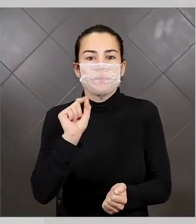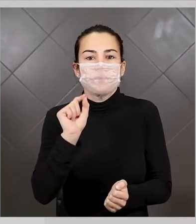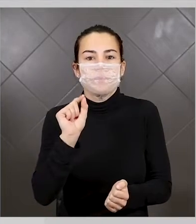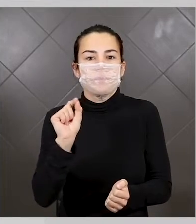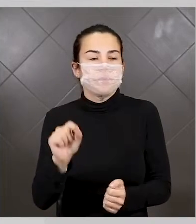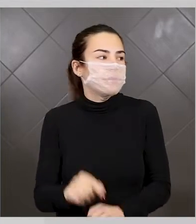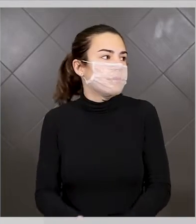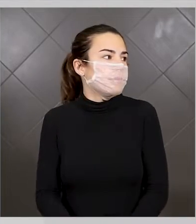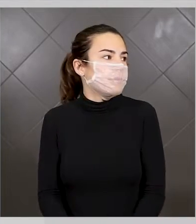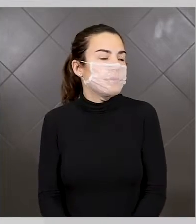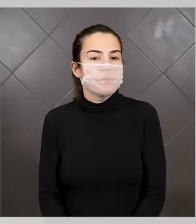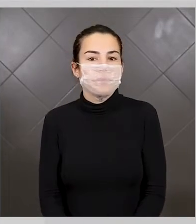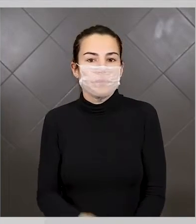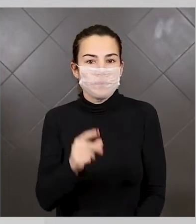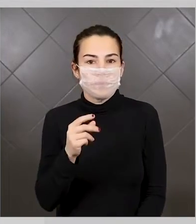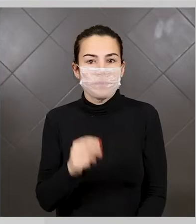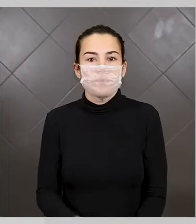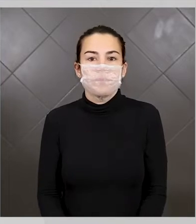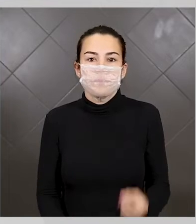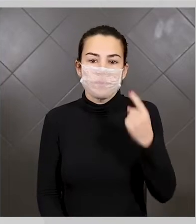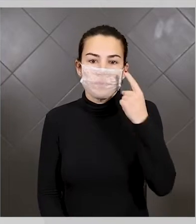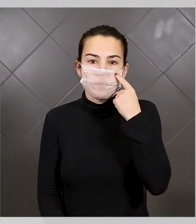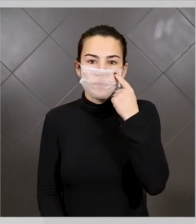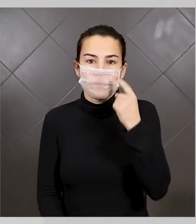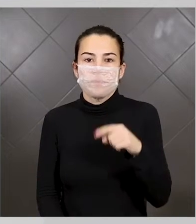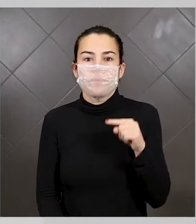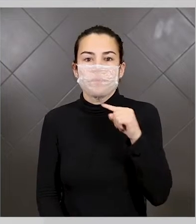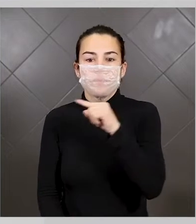No veuré la quassa menys si està cuita.